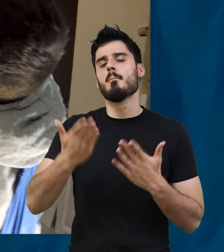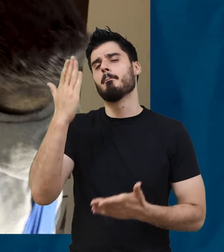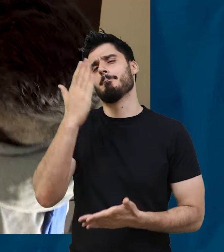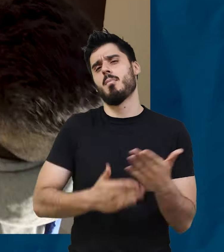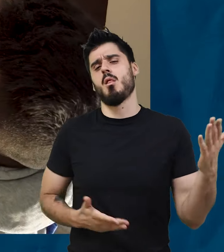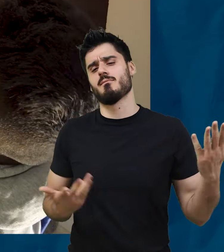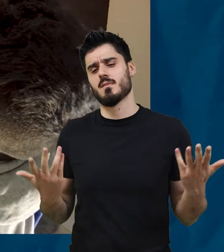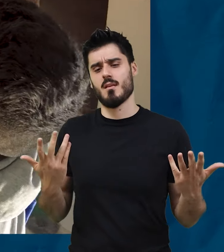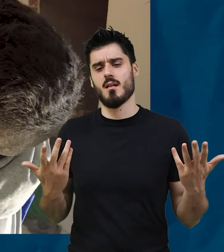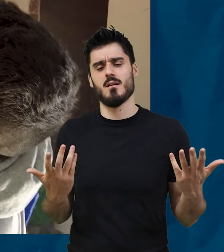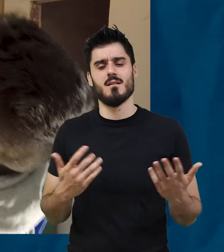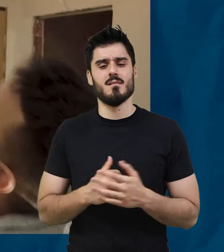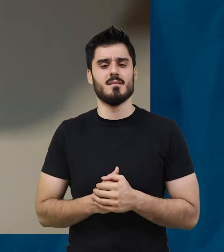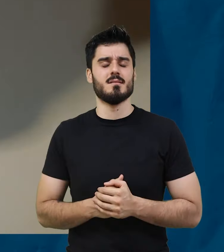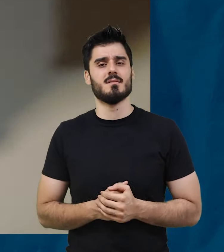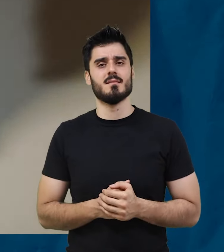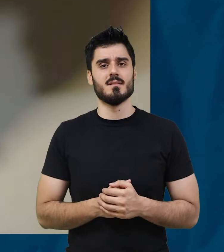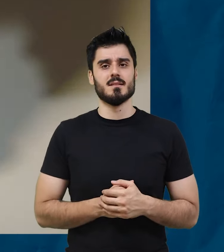Наполовина.